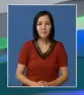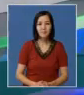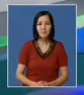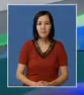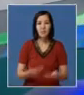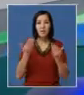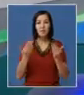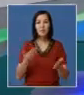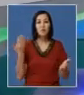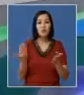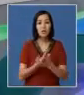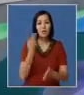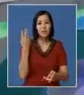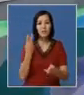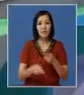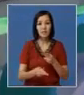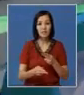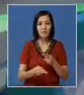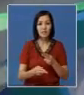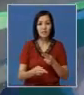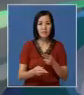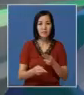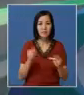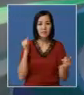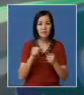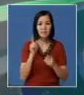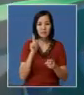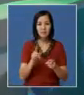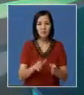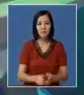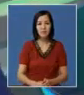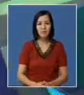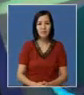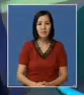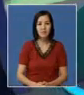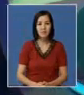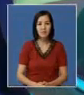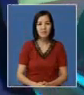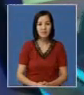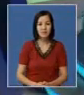Әзірге осы қорытынды жаңалықтарда келесі жүздескенше аман сау болыңыздар.